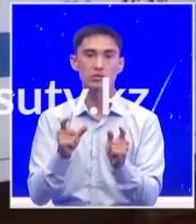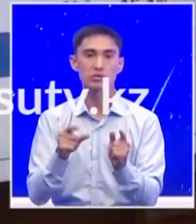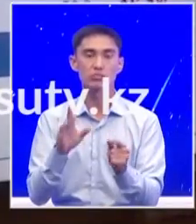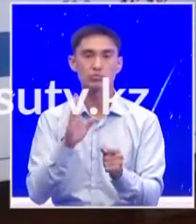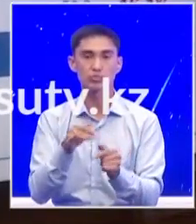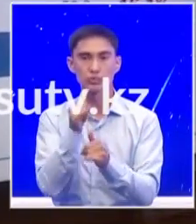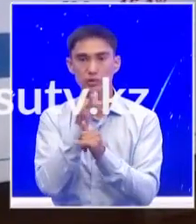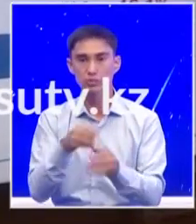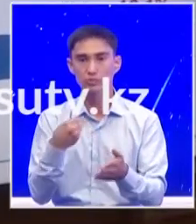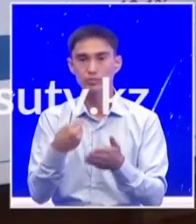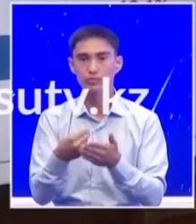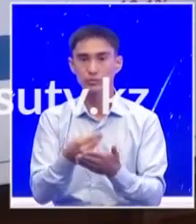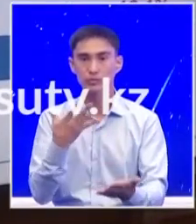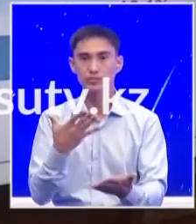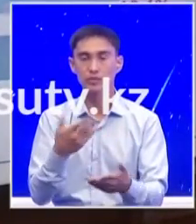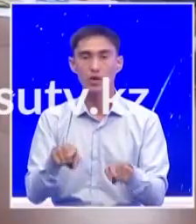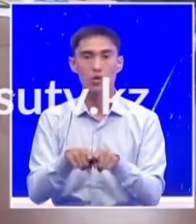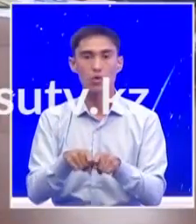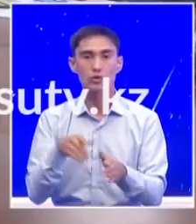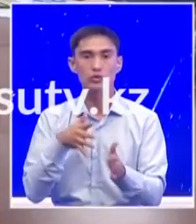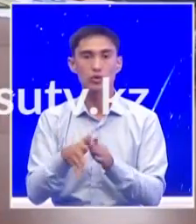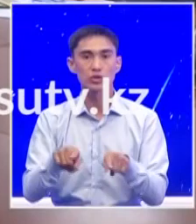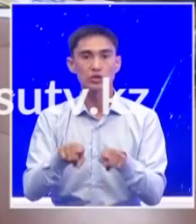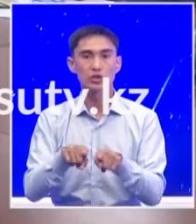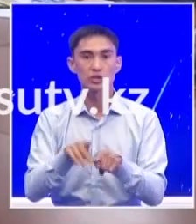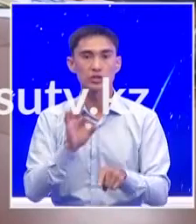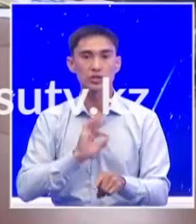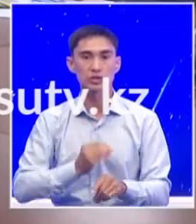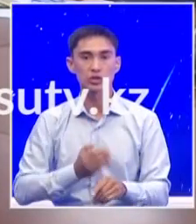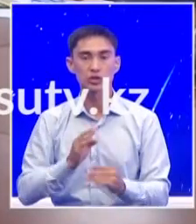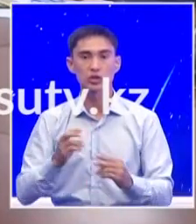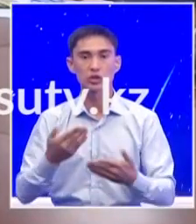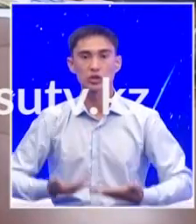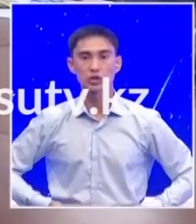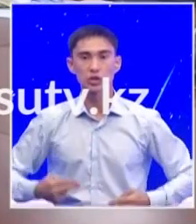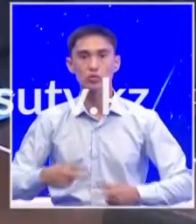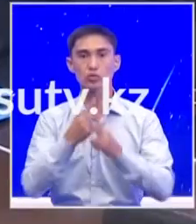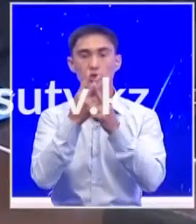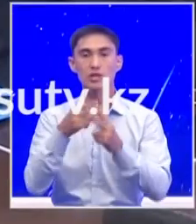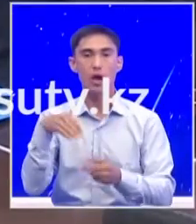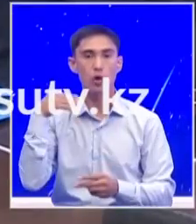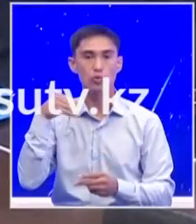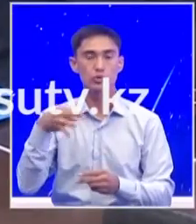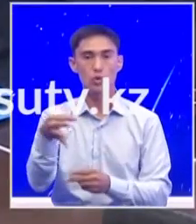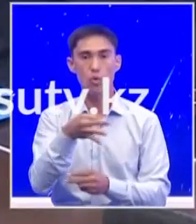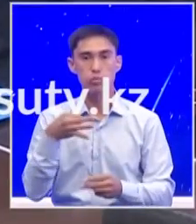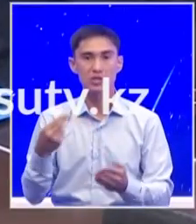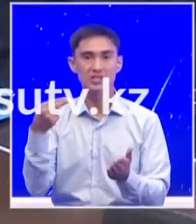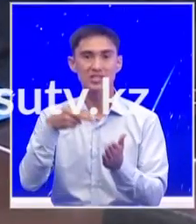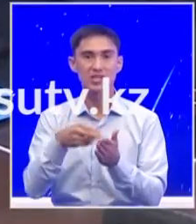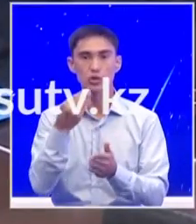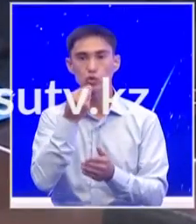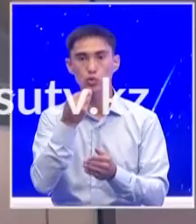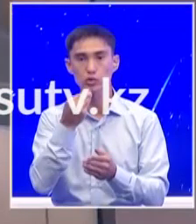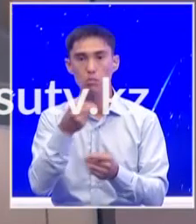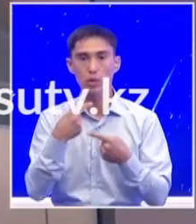станет попросту не по карману. Такой исход, в частности, ожидает жителей Нур-Султана и Актюбинской области. Цены на социально значимые